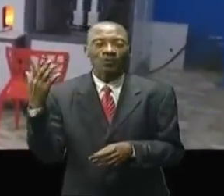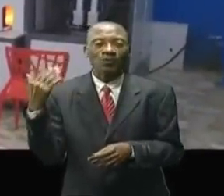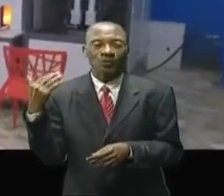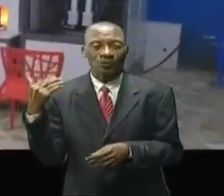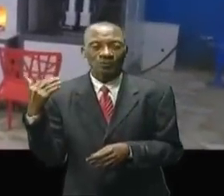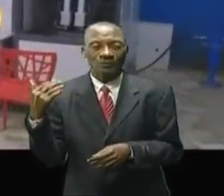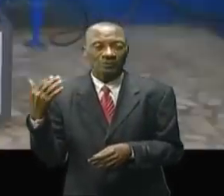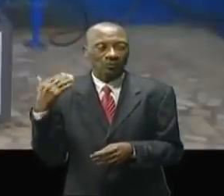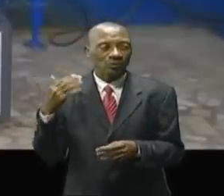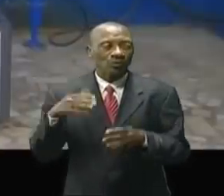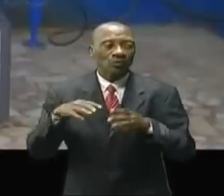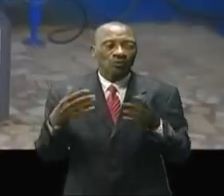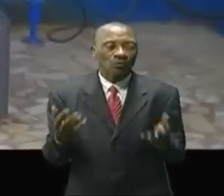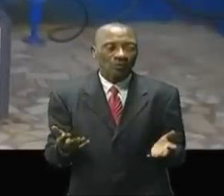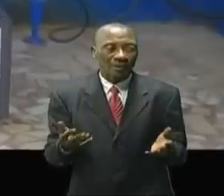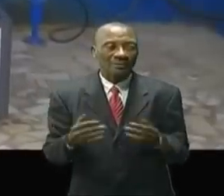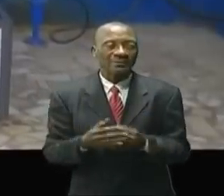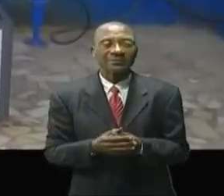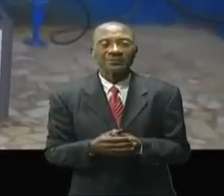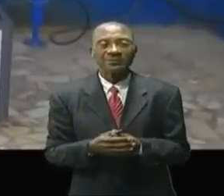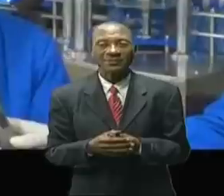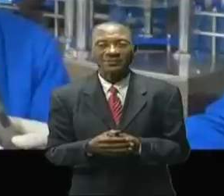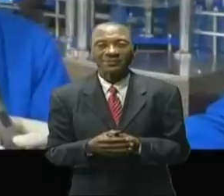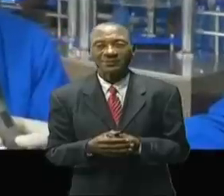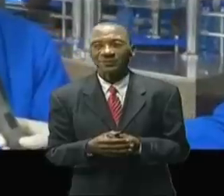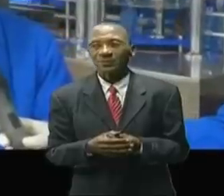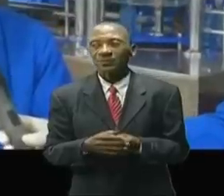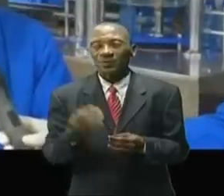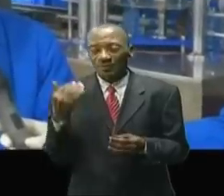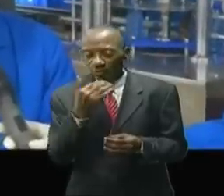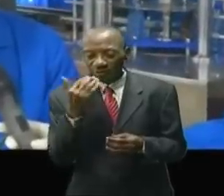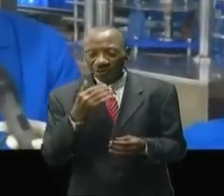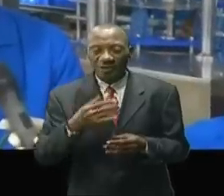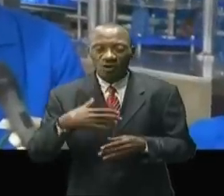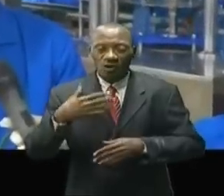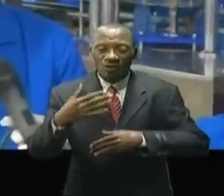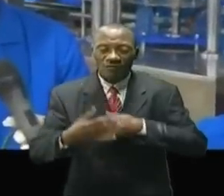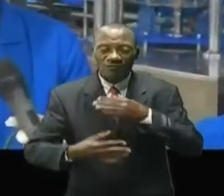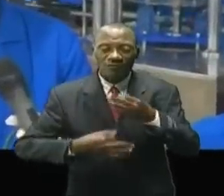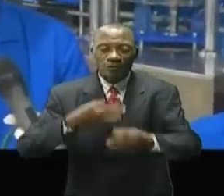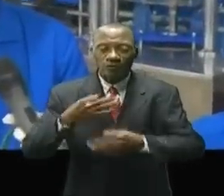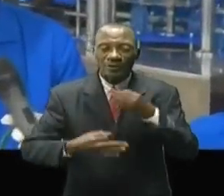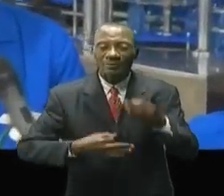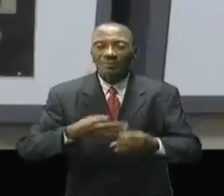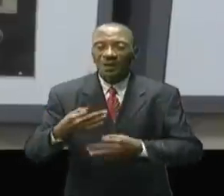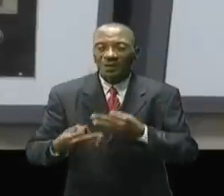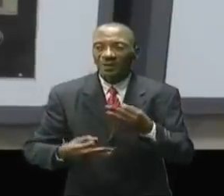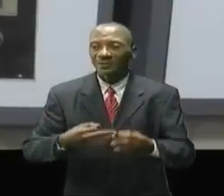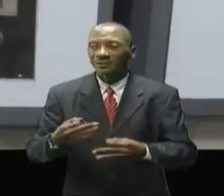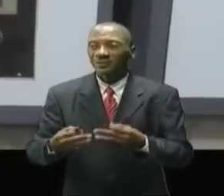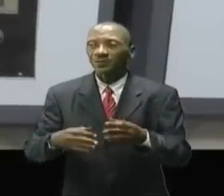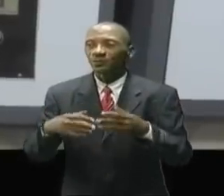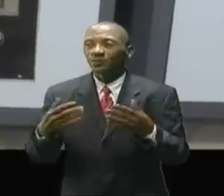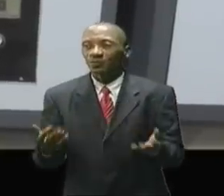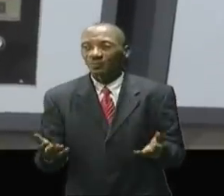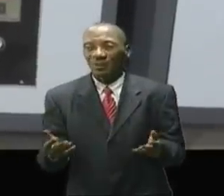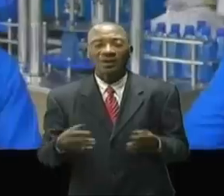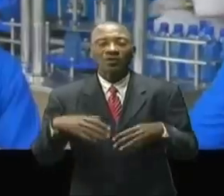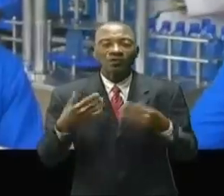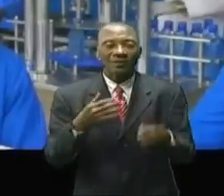d'après les fabricants et exactement d'après son principe de fonctionnement qui est à base de silice, de carbone et de membranes